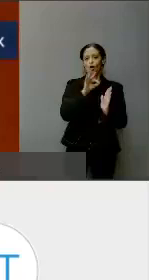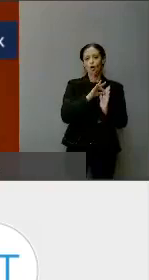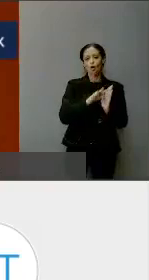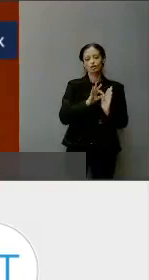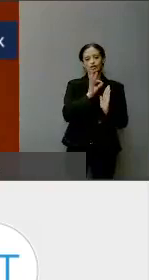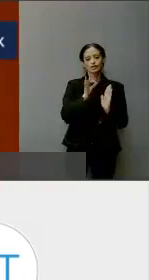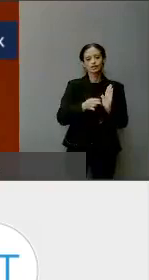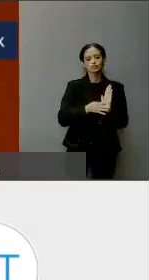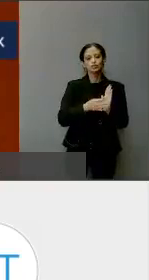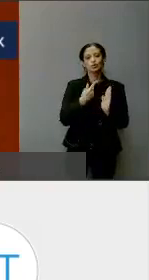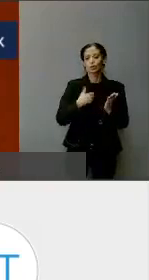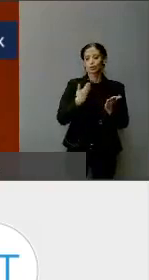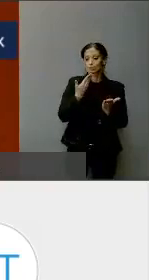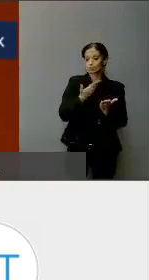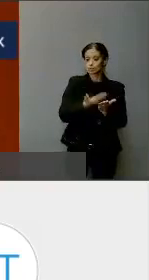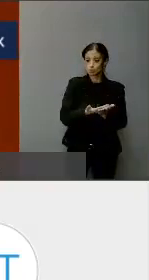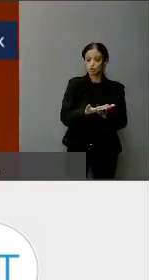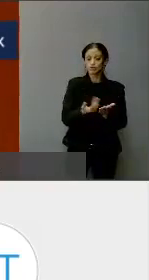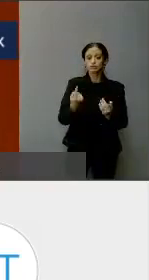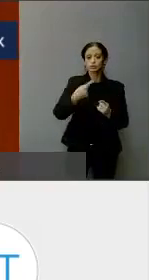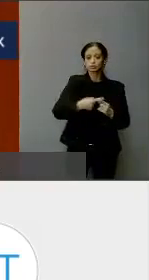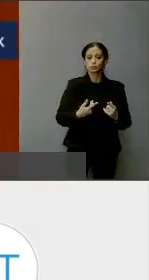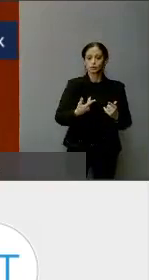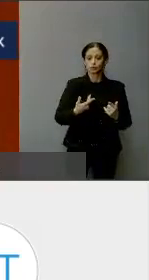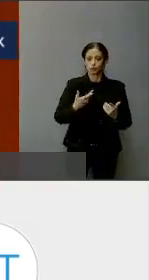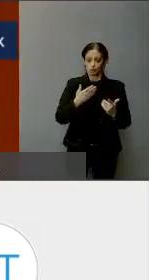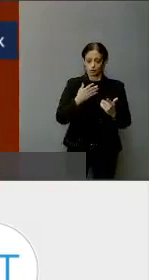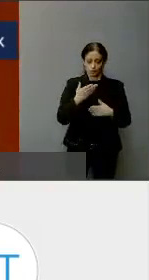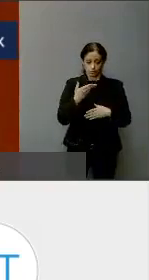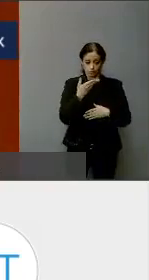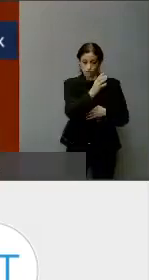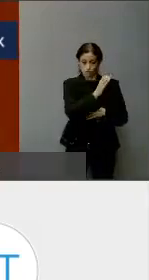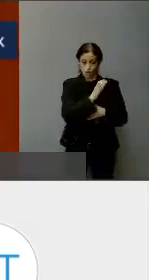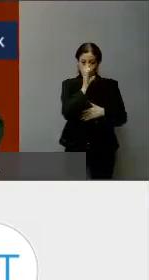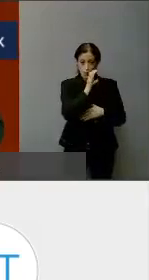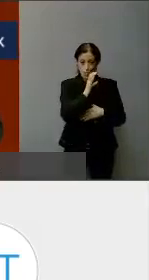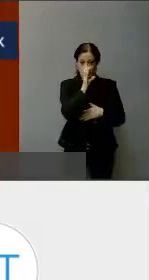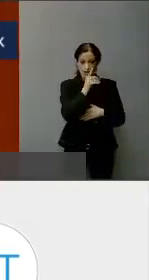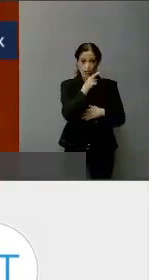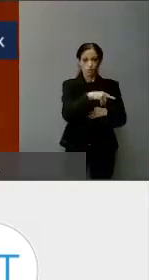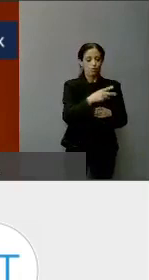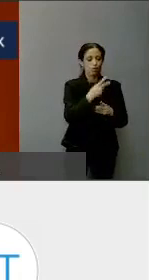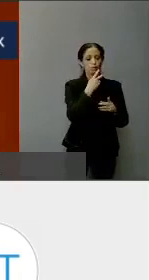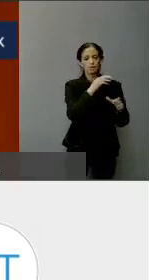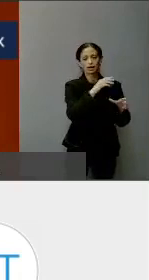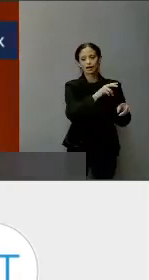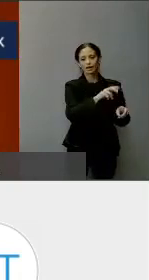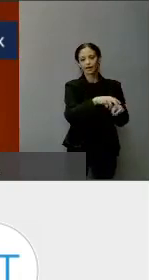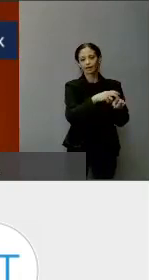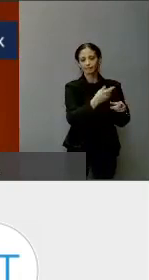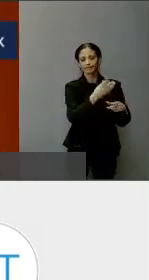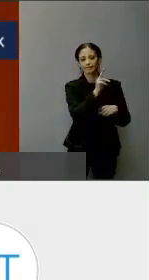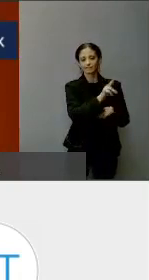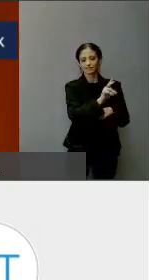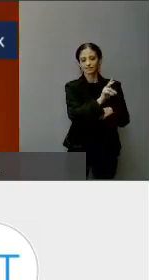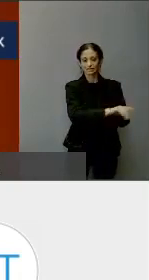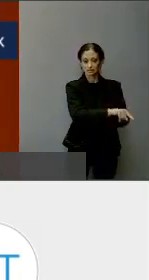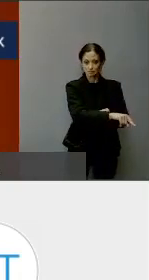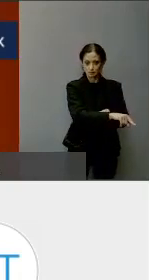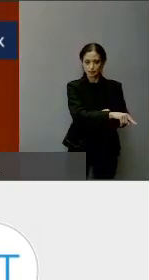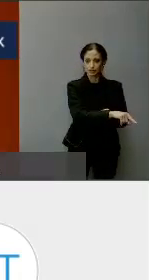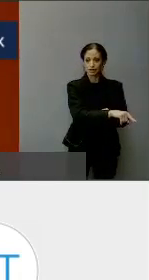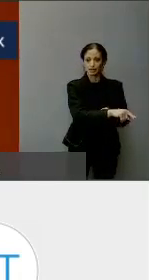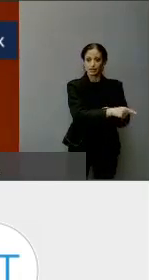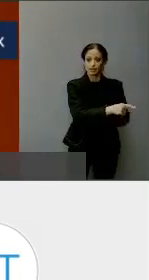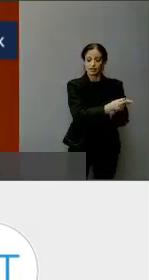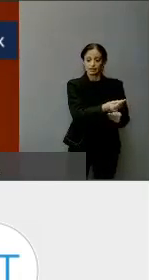proposta e con un sopralluogo diciamo in cantiere a vesima e la possibilità di poter